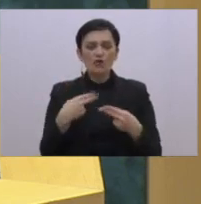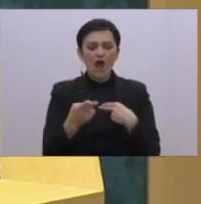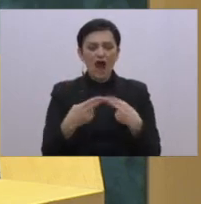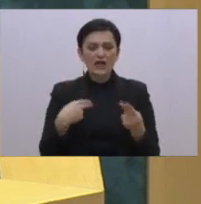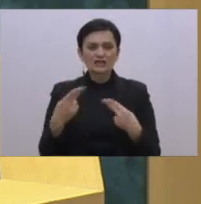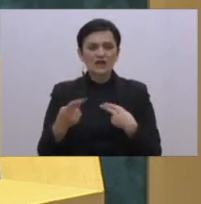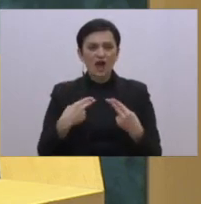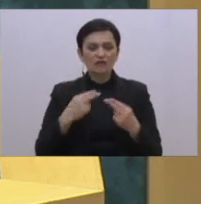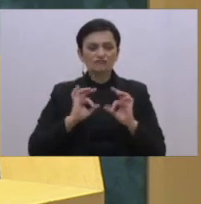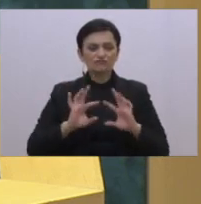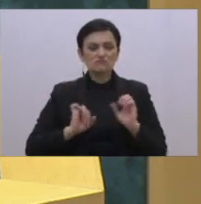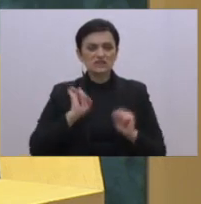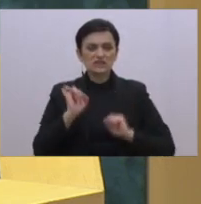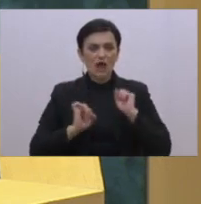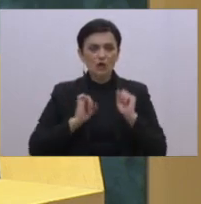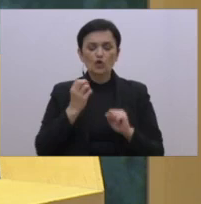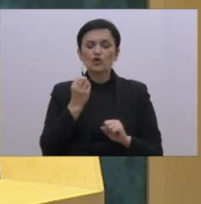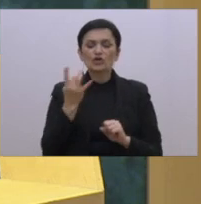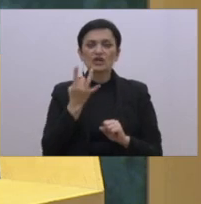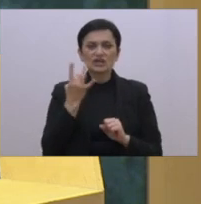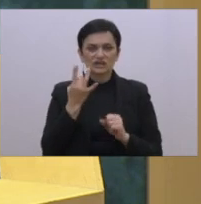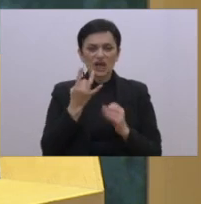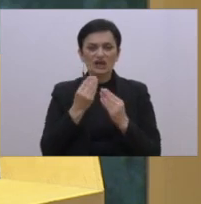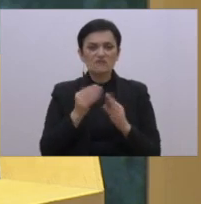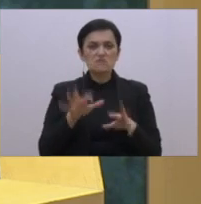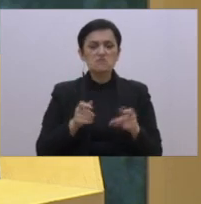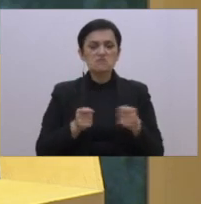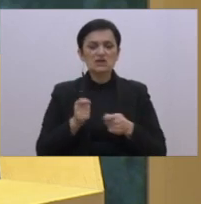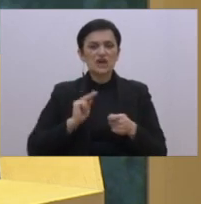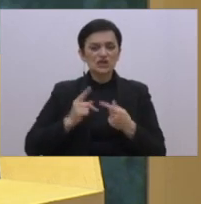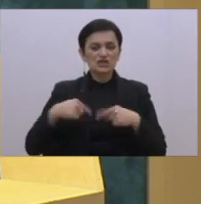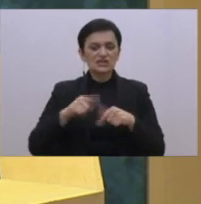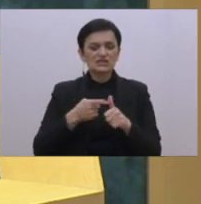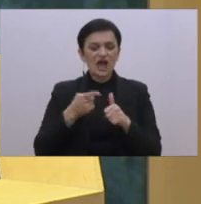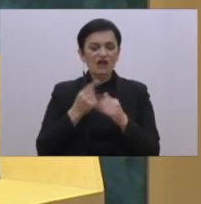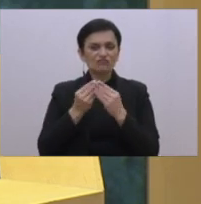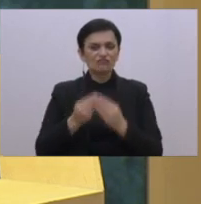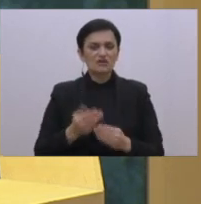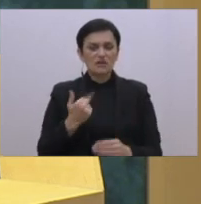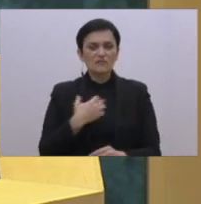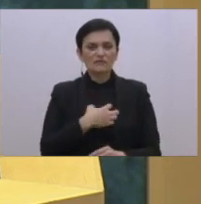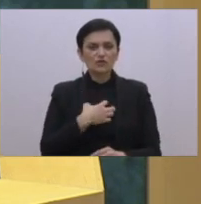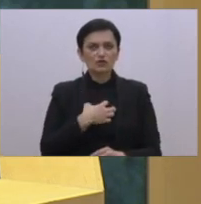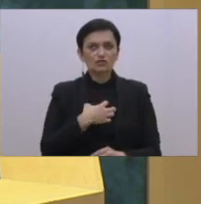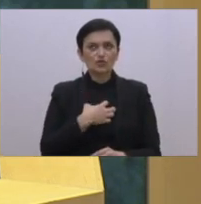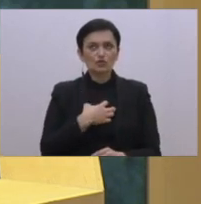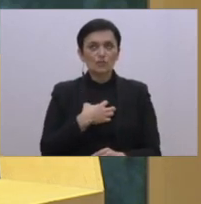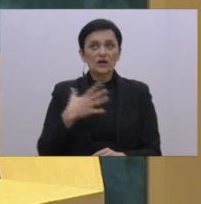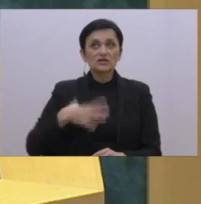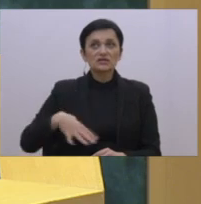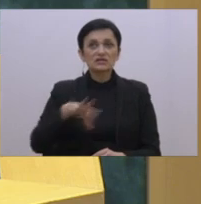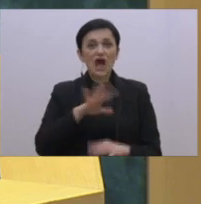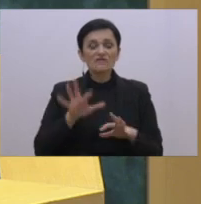ერთი მცდელობა, რომელმაც კიდევ უფრო დააკნინა პრეზიდენტის ინსტიტუტის სახელი და მნიშვნელობა.